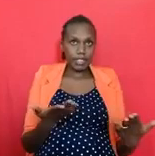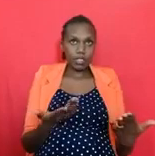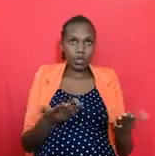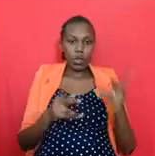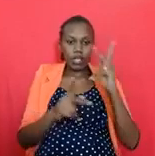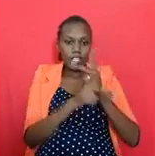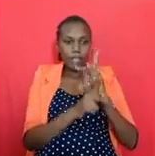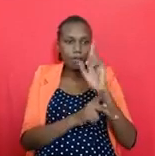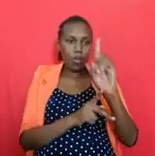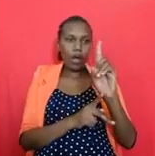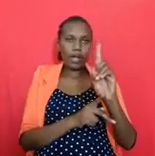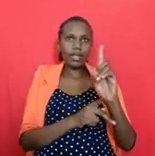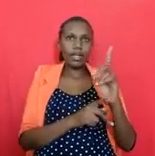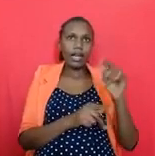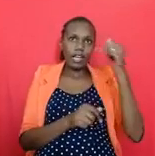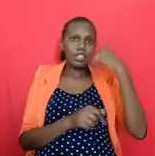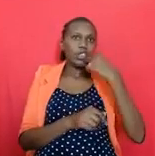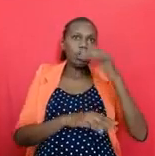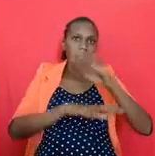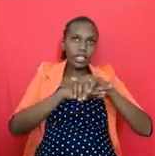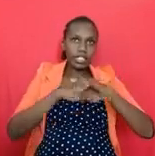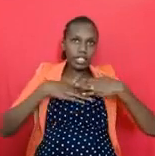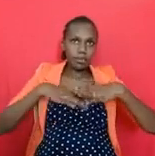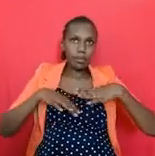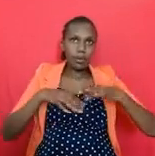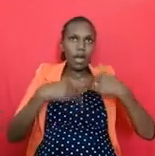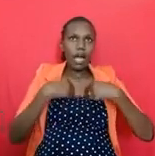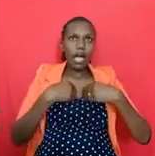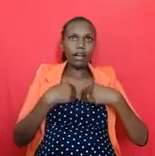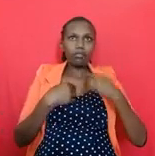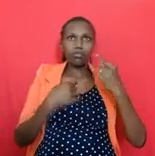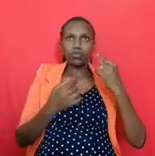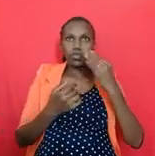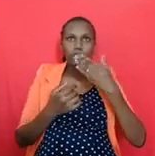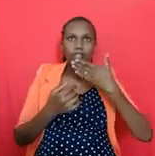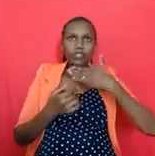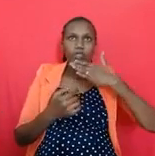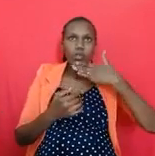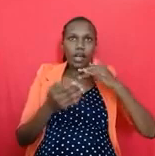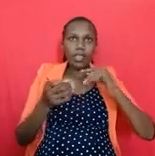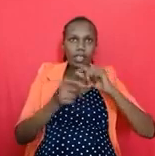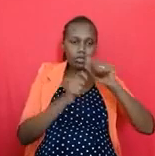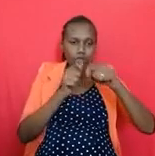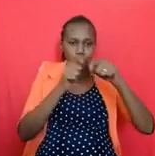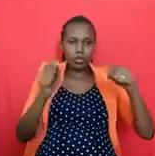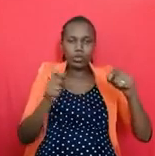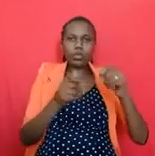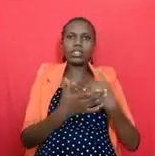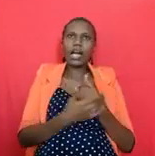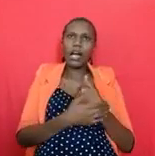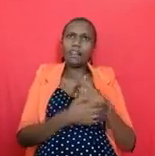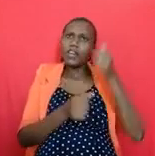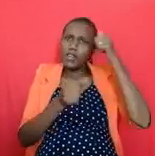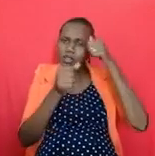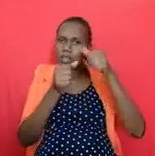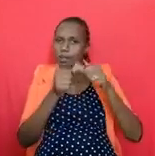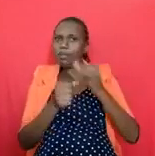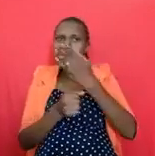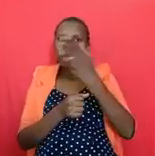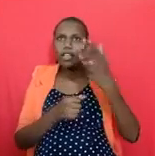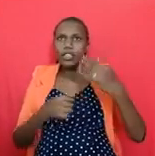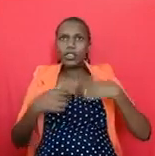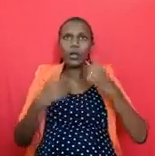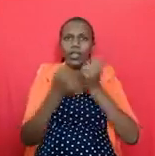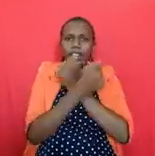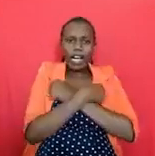ikaigirirwo ndikaririe andu a githungu gacukari kiaho gathimagwo gakohwo ni mwakaririkana na aria mendete cukari